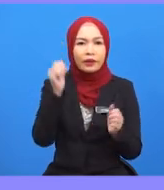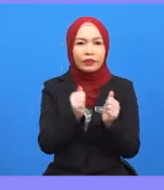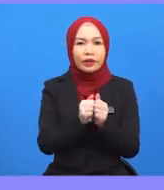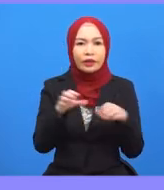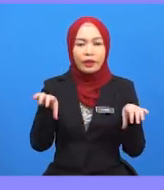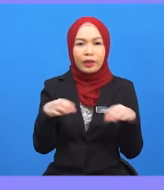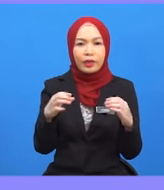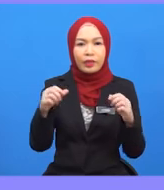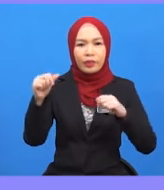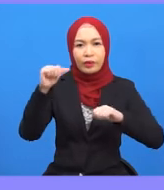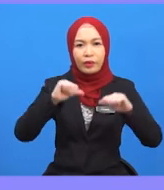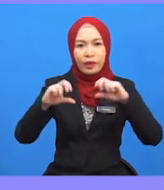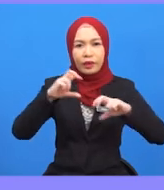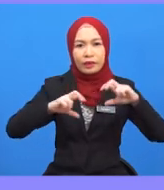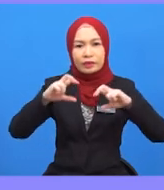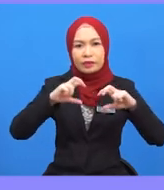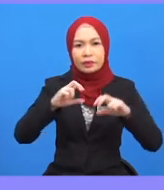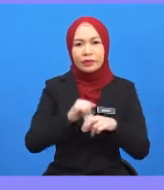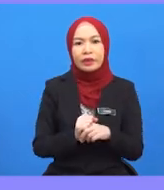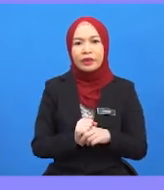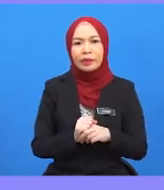aktiviti pentitratan.